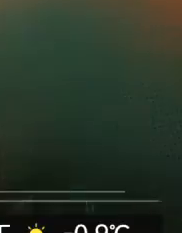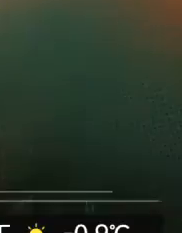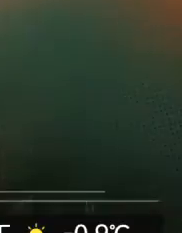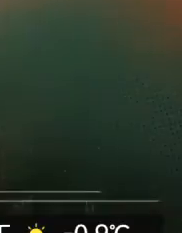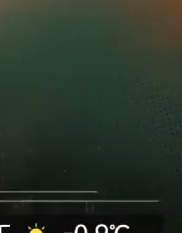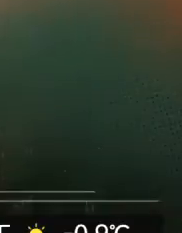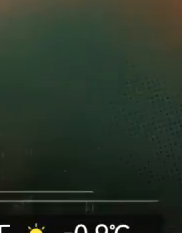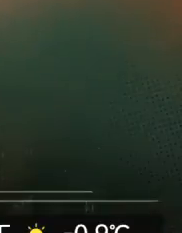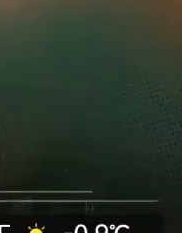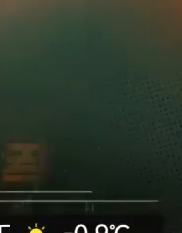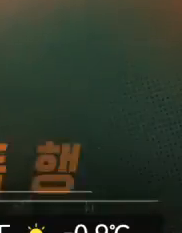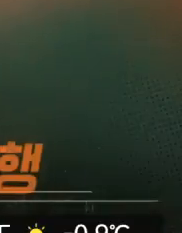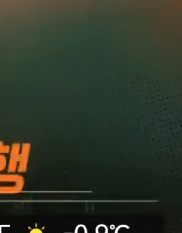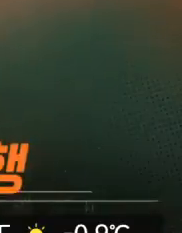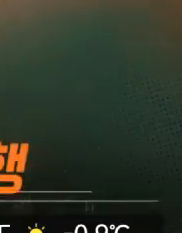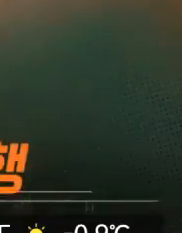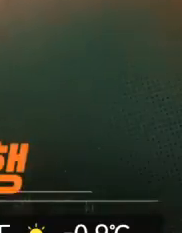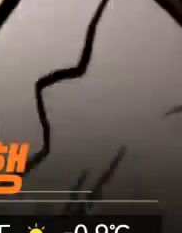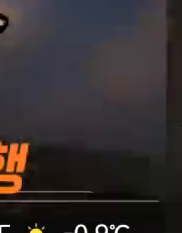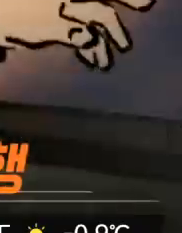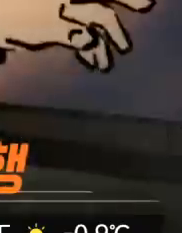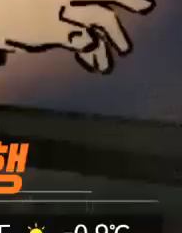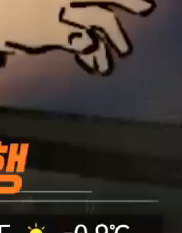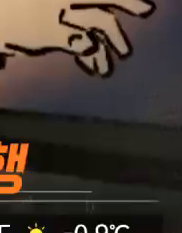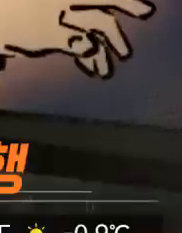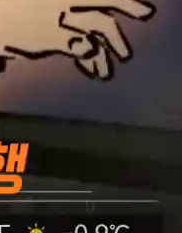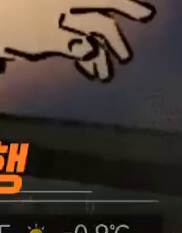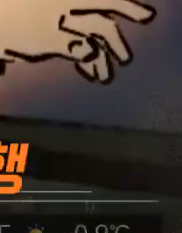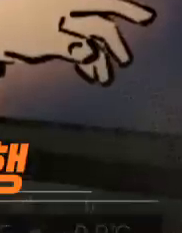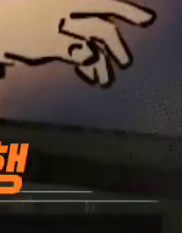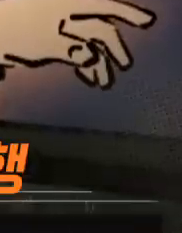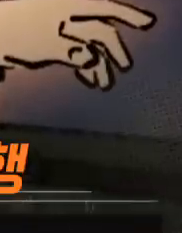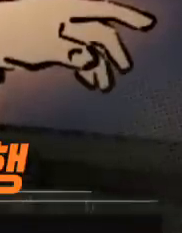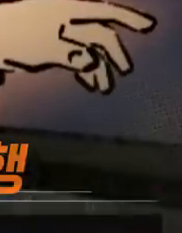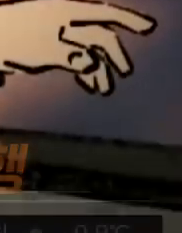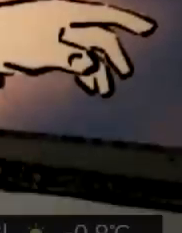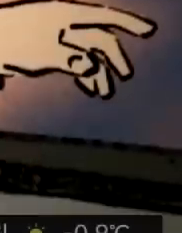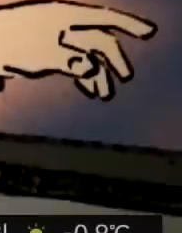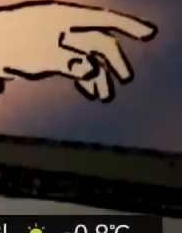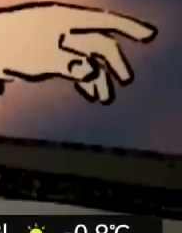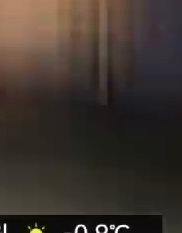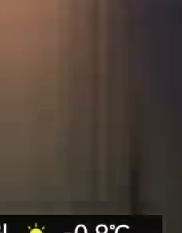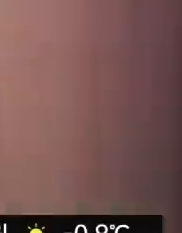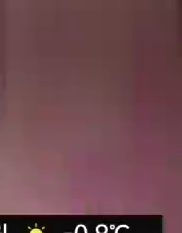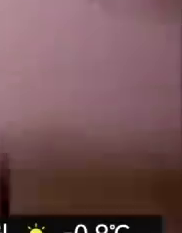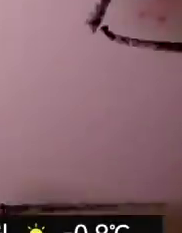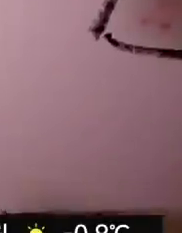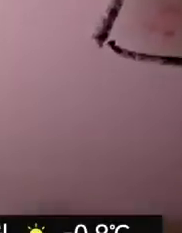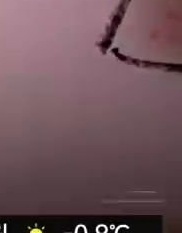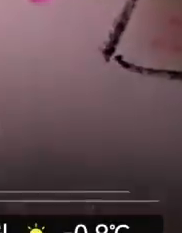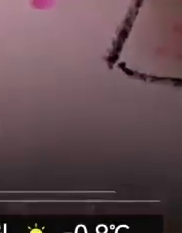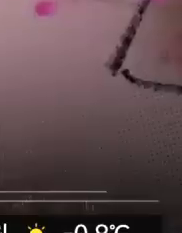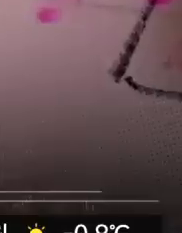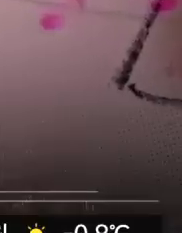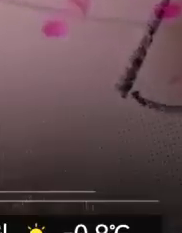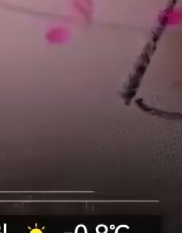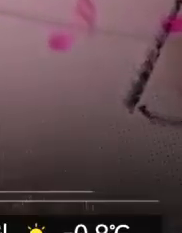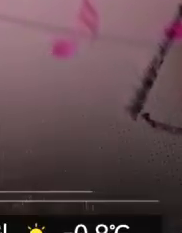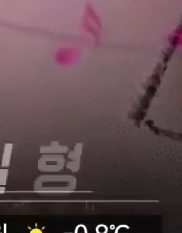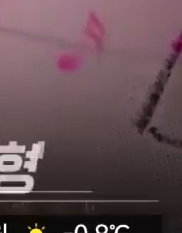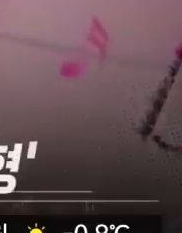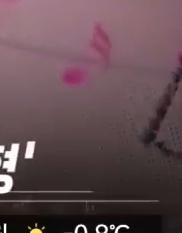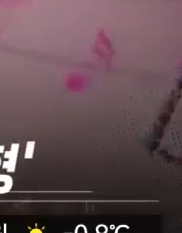후배 화가인 20대 여성을 성폭행한 혐의를 받는 유명 화가가 실형을 선고받았습니다 재판부는 유명 화가가